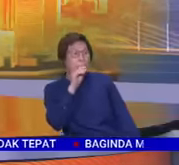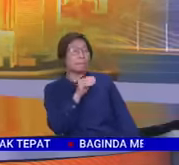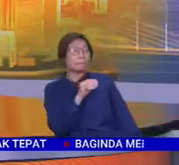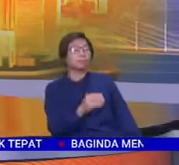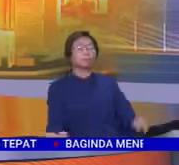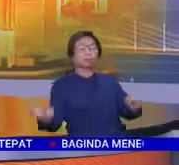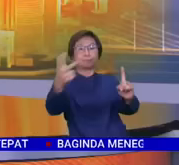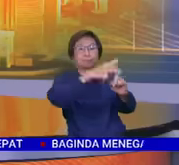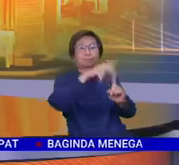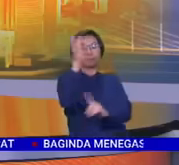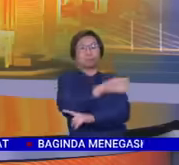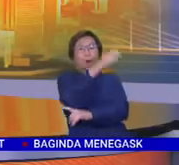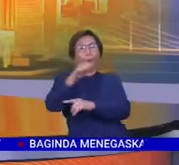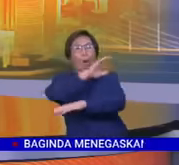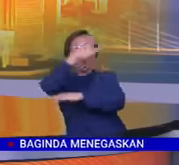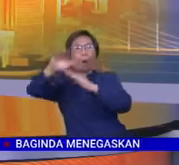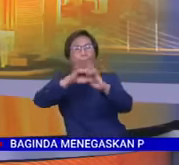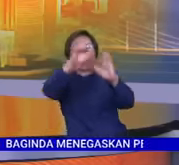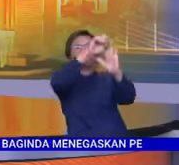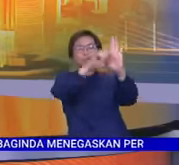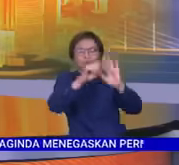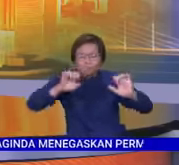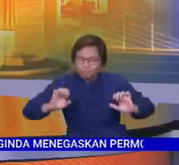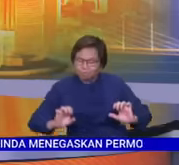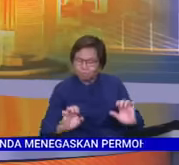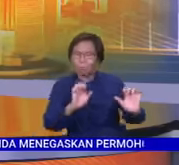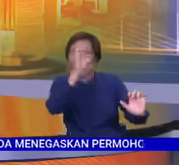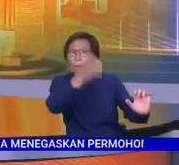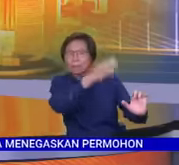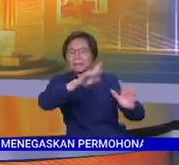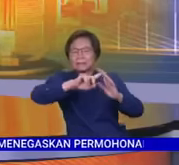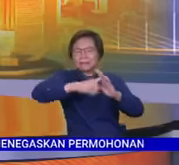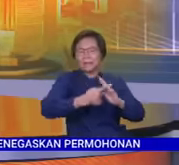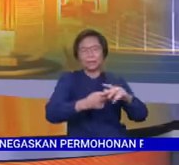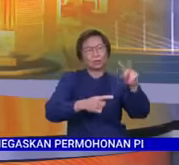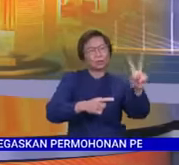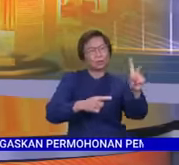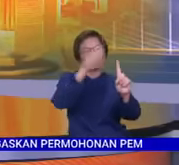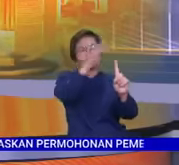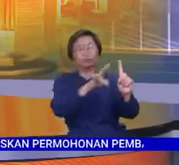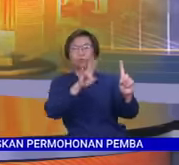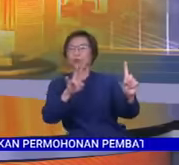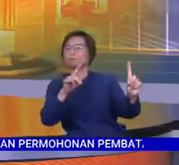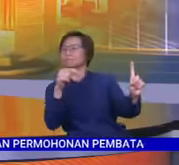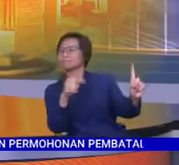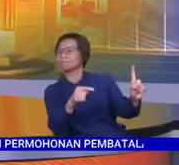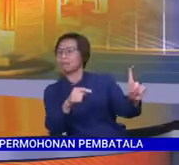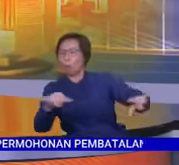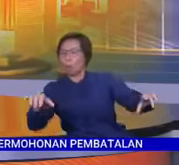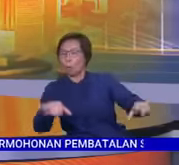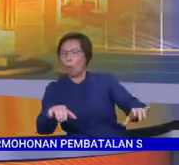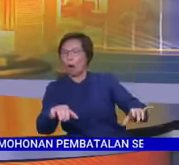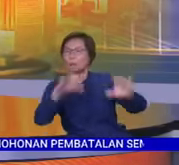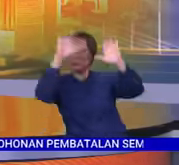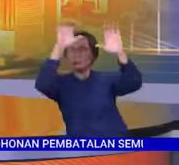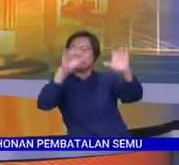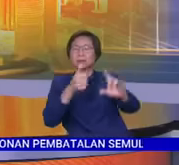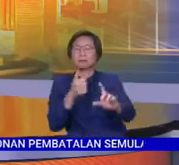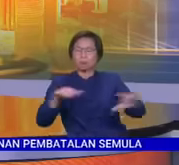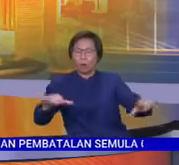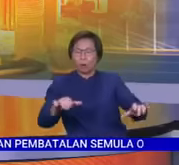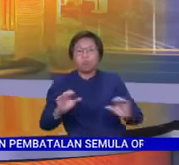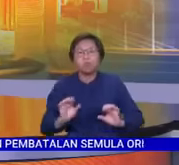permohonan pembatalan semua ordinan darurat berkuasa pada 21juli telah dilakukan secara